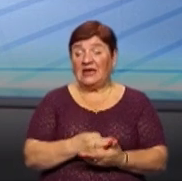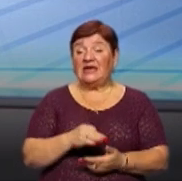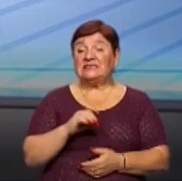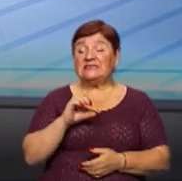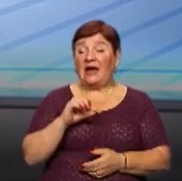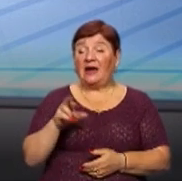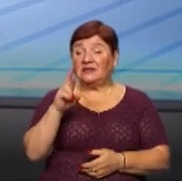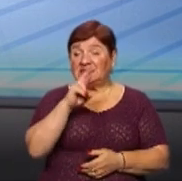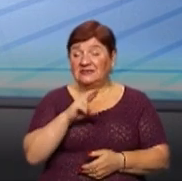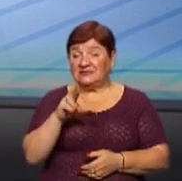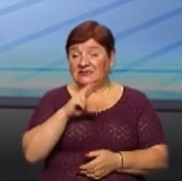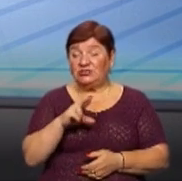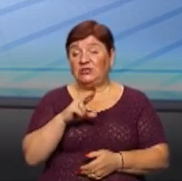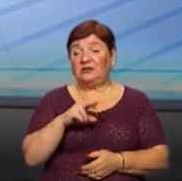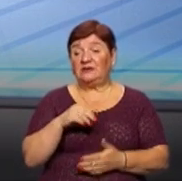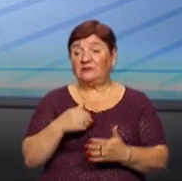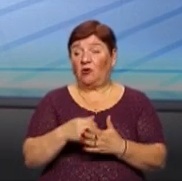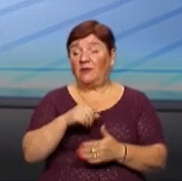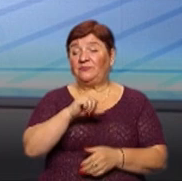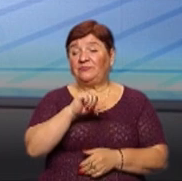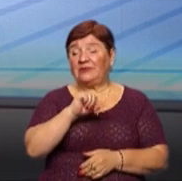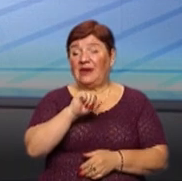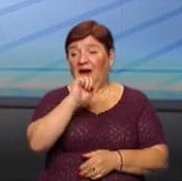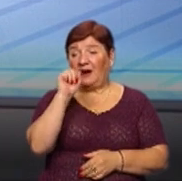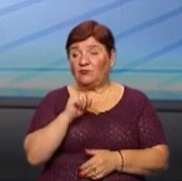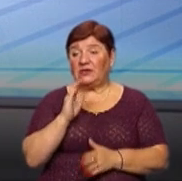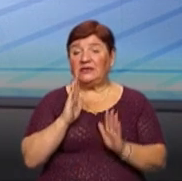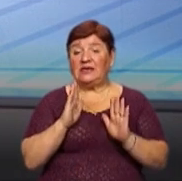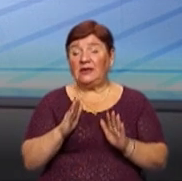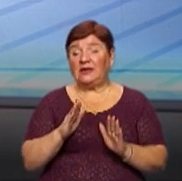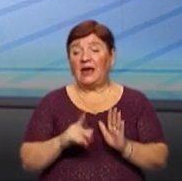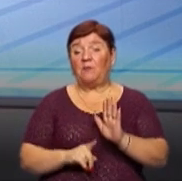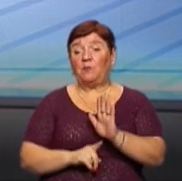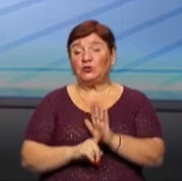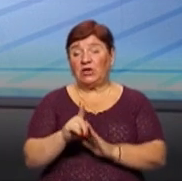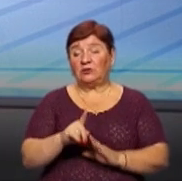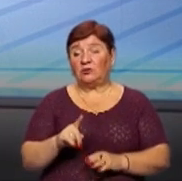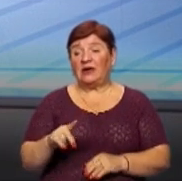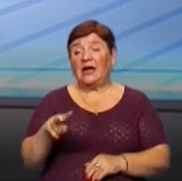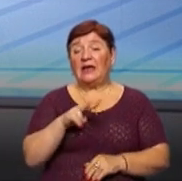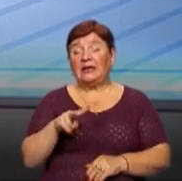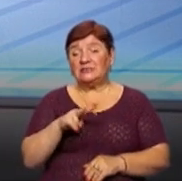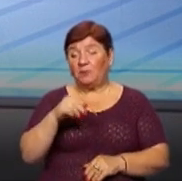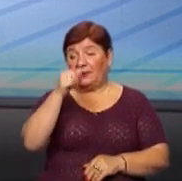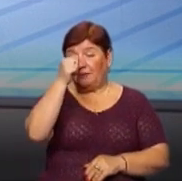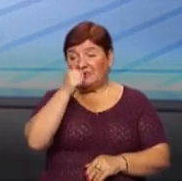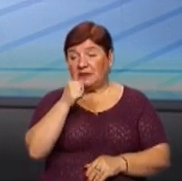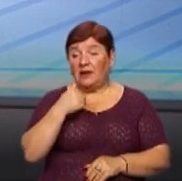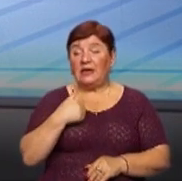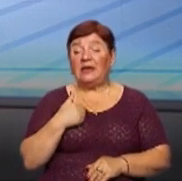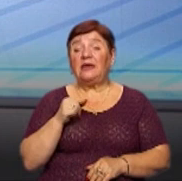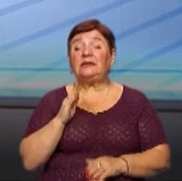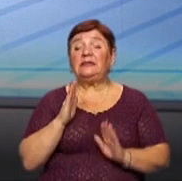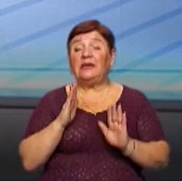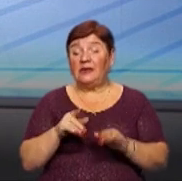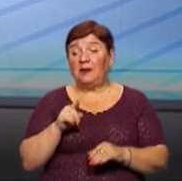січень зараз, так, водніше серпень місяць, там липень, ляже тільки на початок листопада місяця. І зарахувати ми зможемо тільки